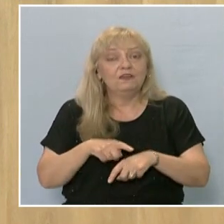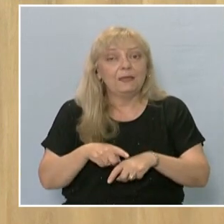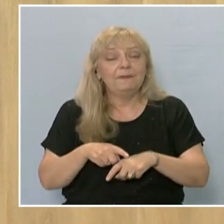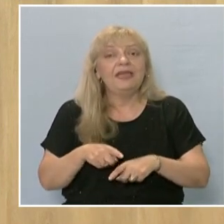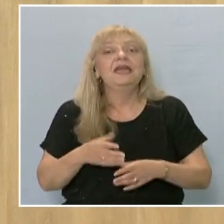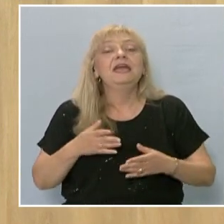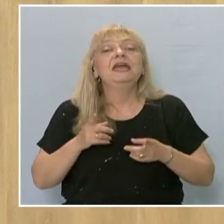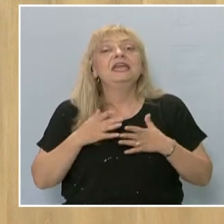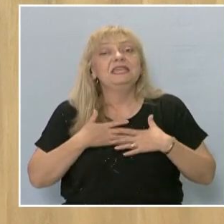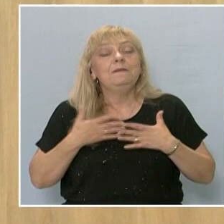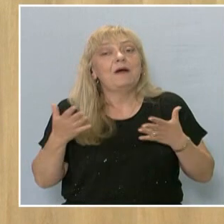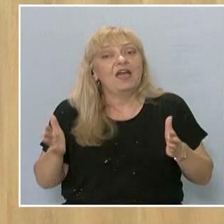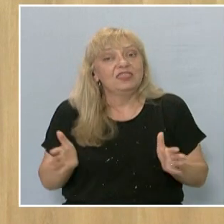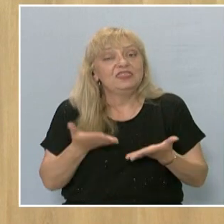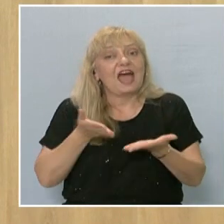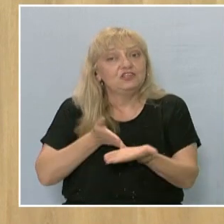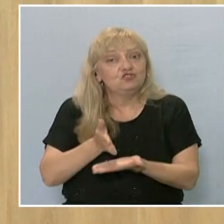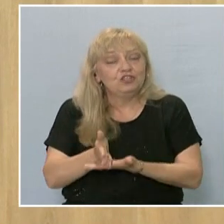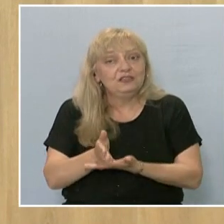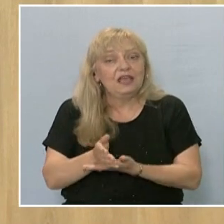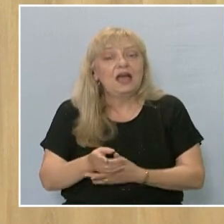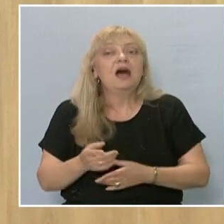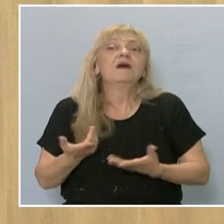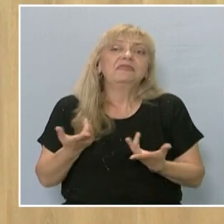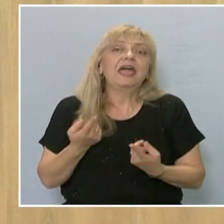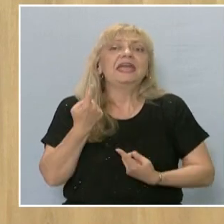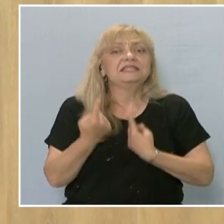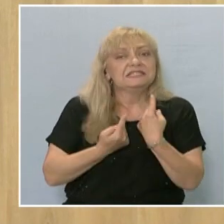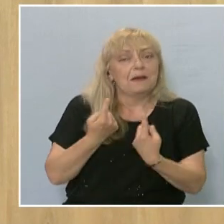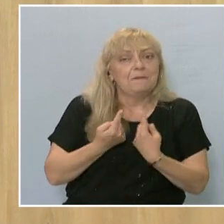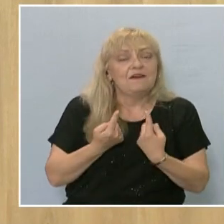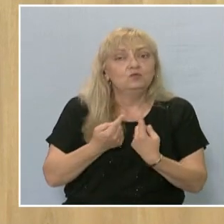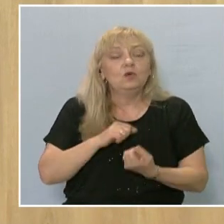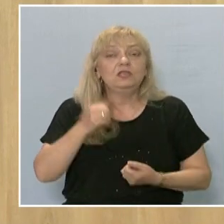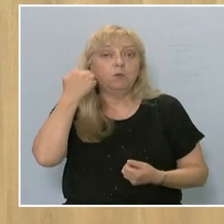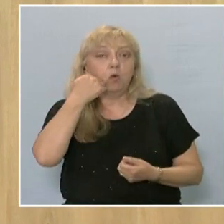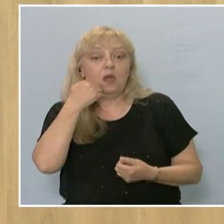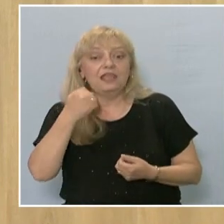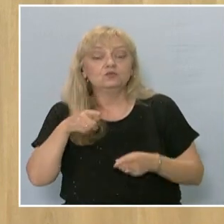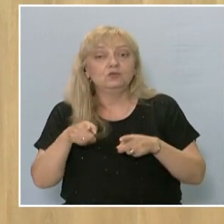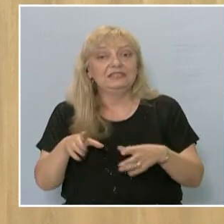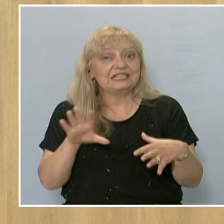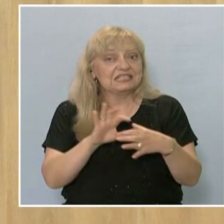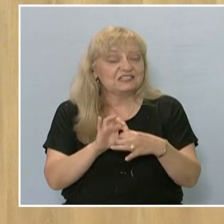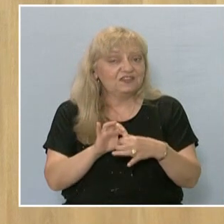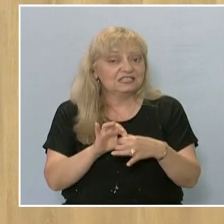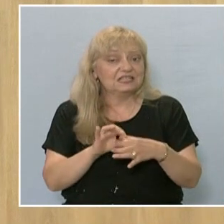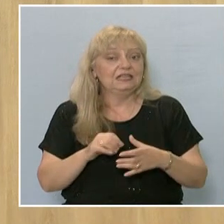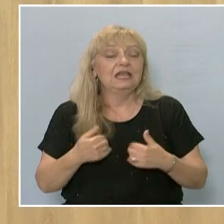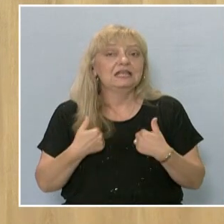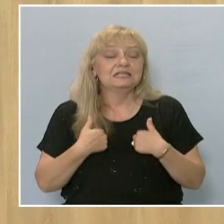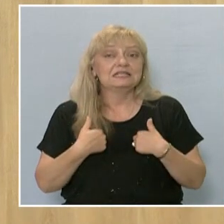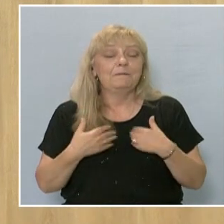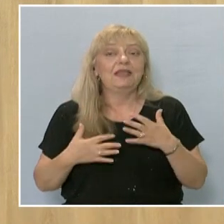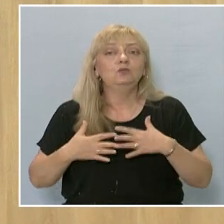начин по който хем да е забавно хем да е доста продуктивно и те са много свързани и за мен